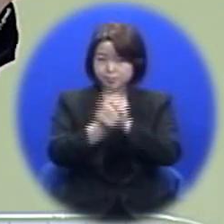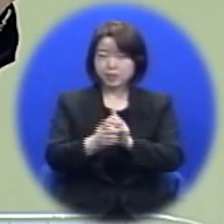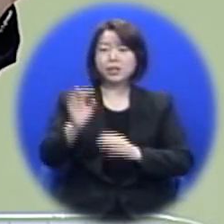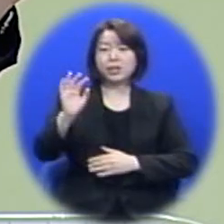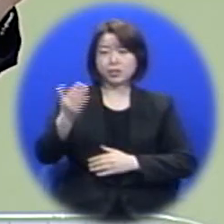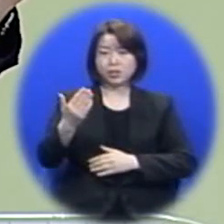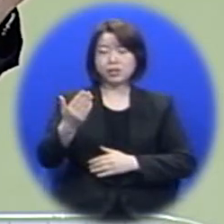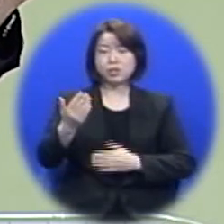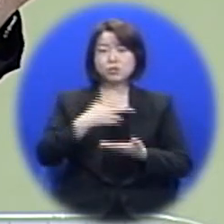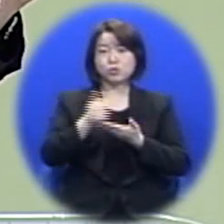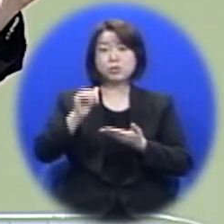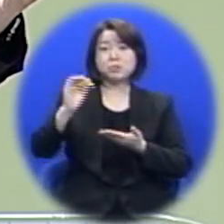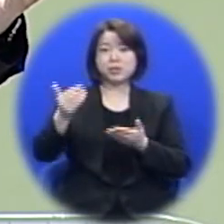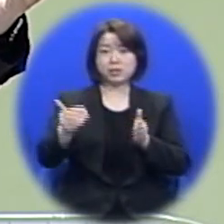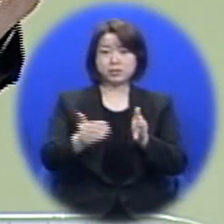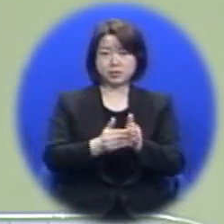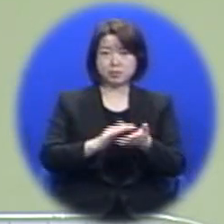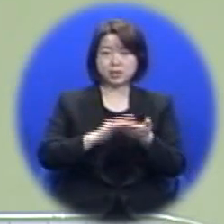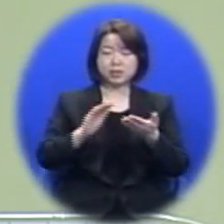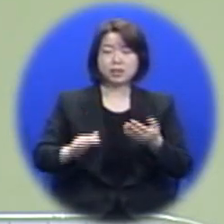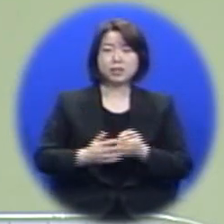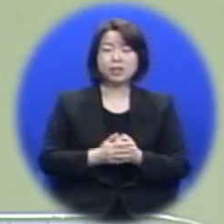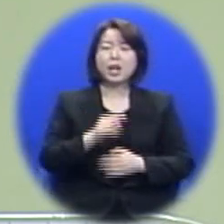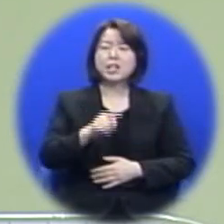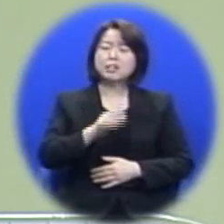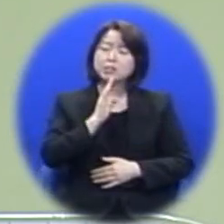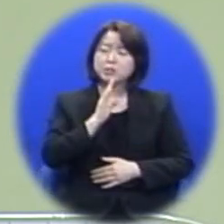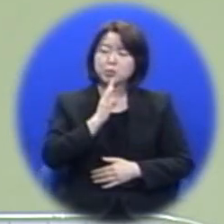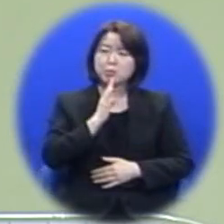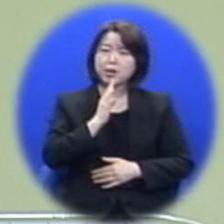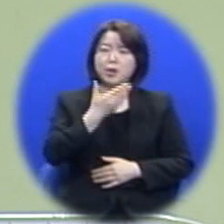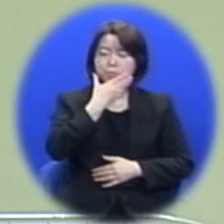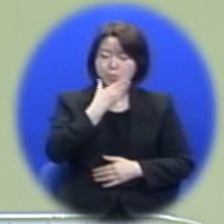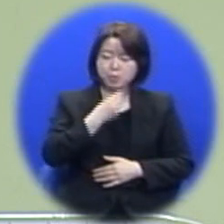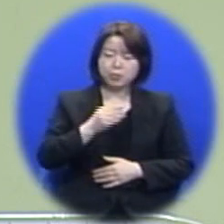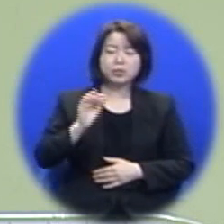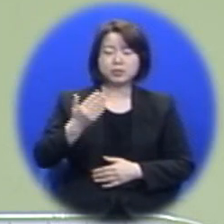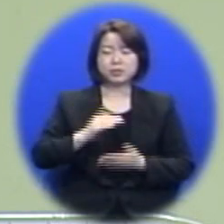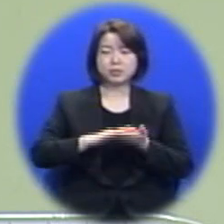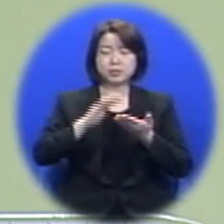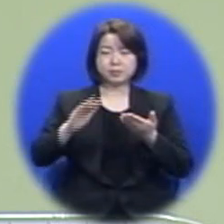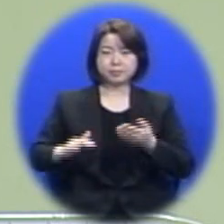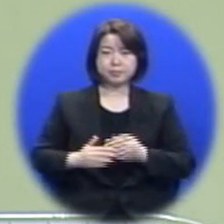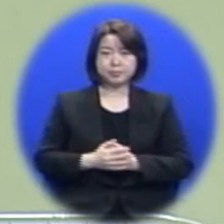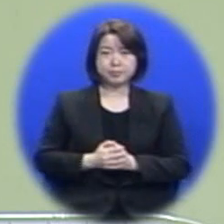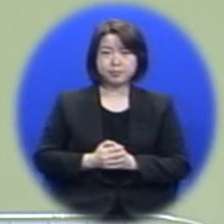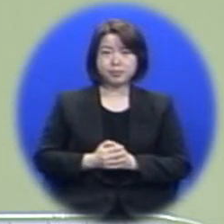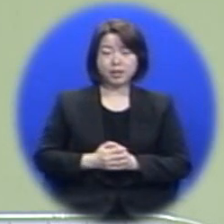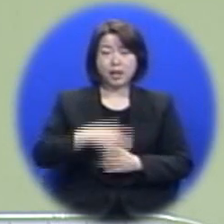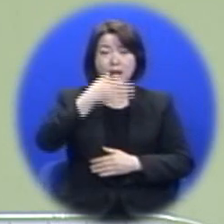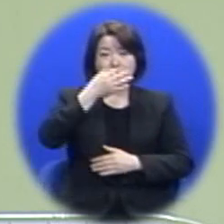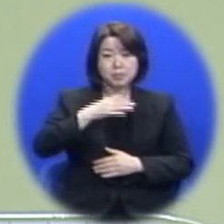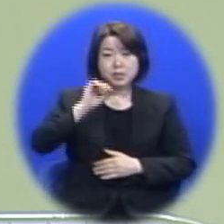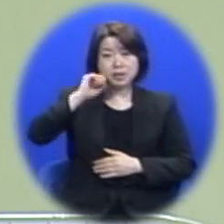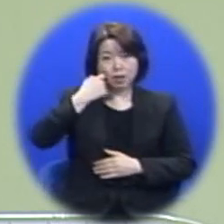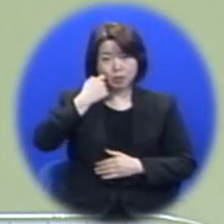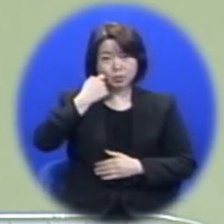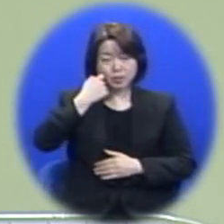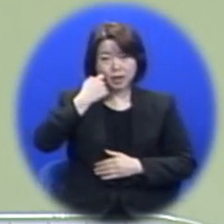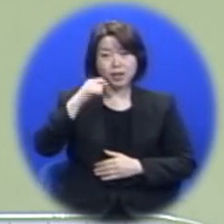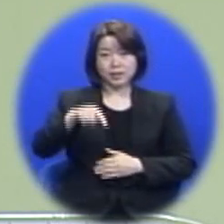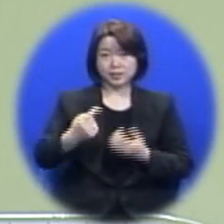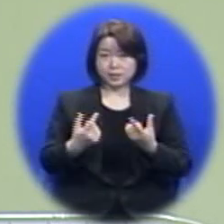주님이 되셨어요 이건 참 폭 이에요 힘들다 어렵다 그렇게